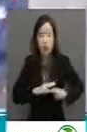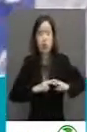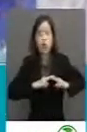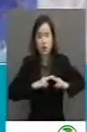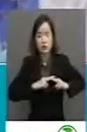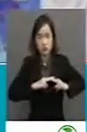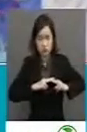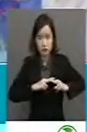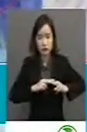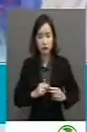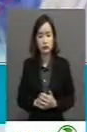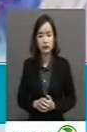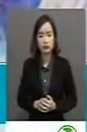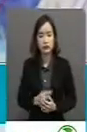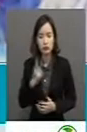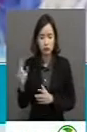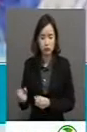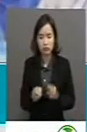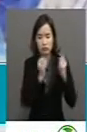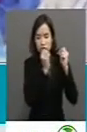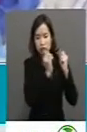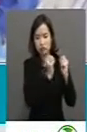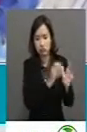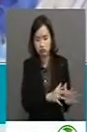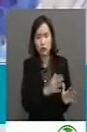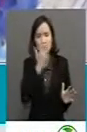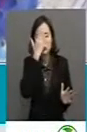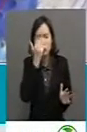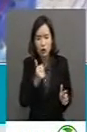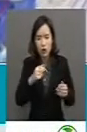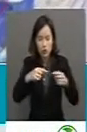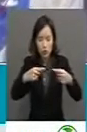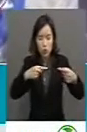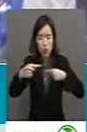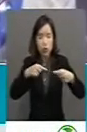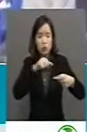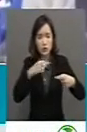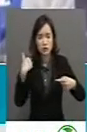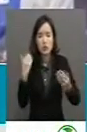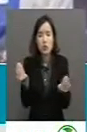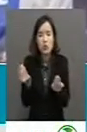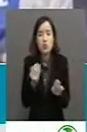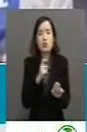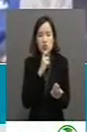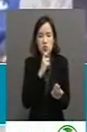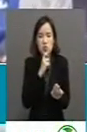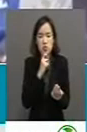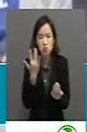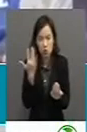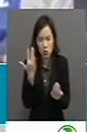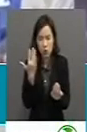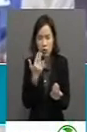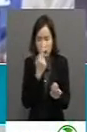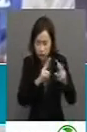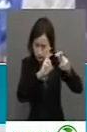ะดูภาพนี้นะครับก็สะเทือนอกสะเทือนใจคนในสังคมเพราะว่าถุงที่เอามาทิ้งในนั้นมีทารกอยู่เดี๋ยวเจ้าหน้าที่ก็จะขยายผ